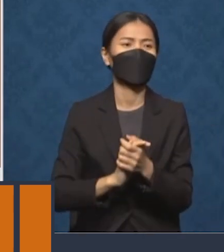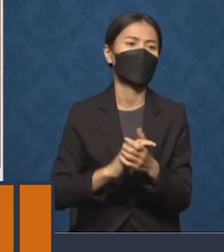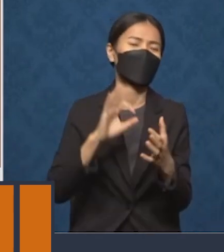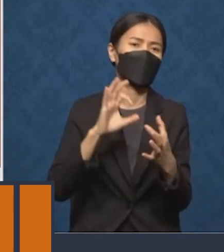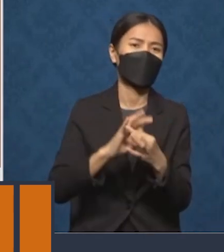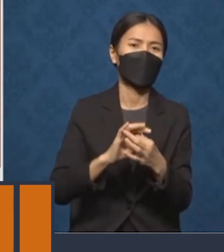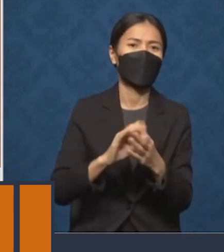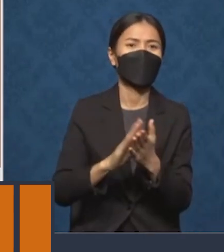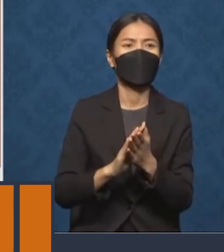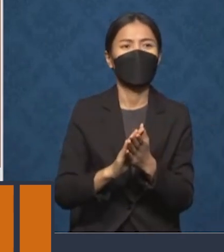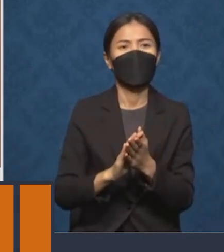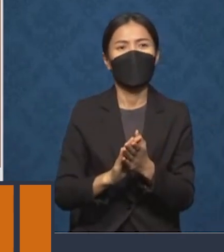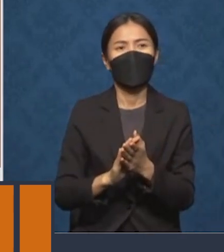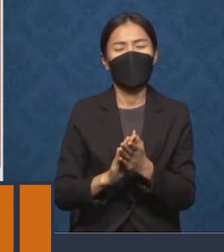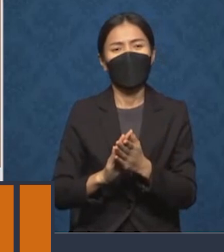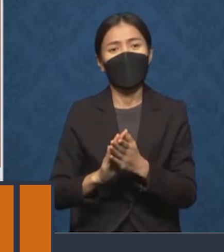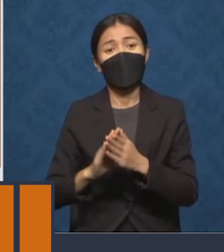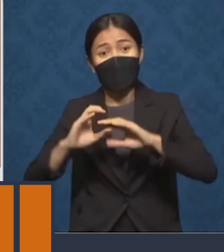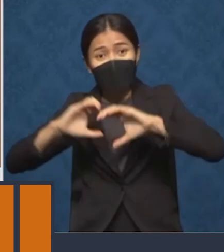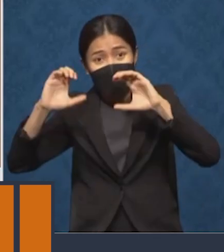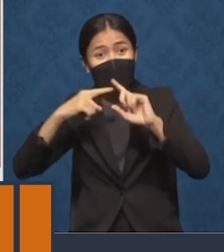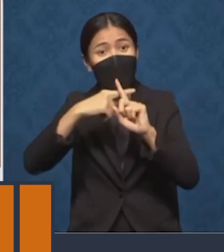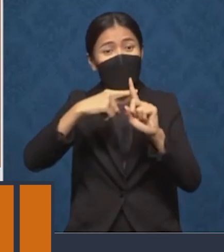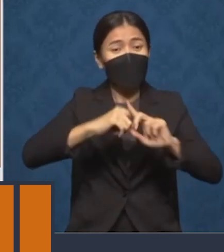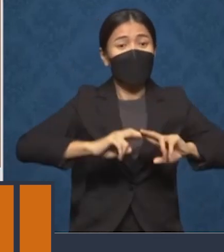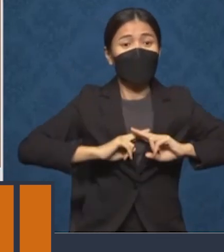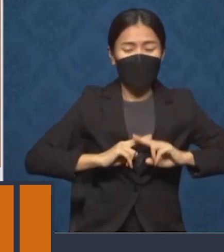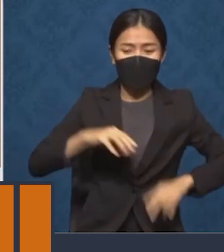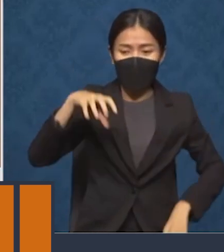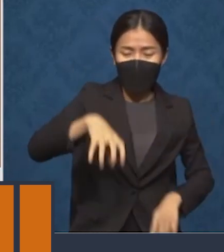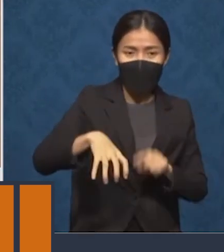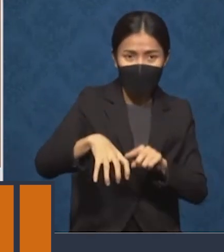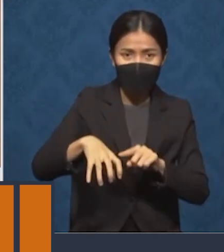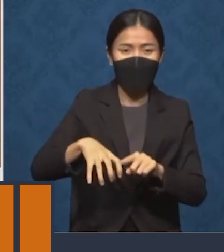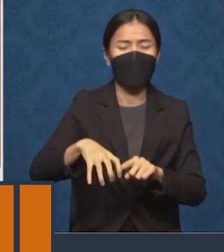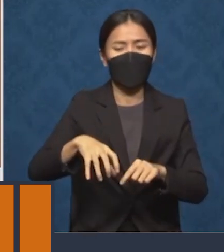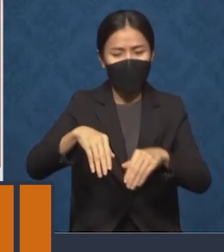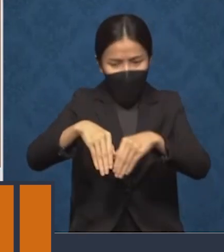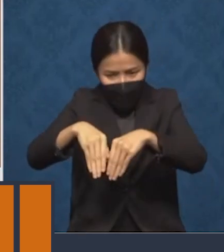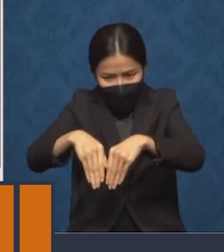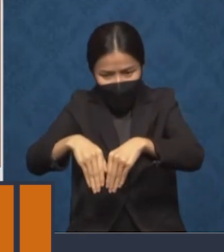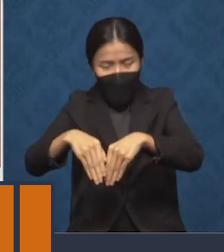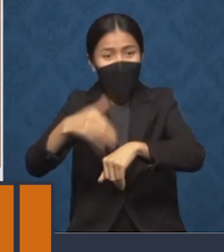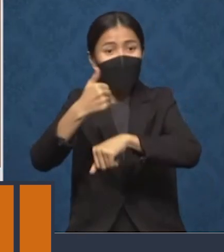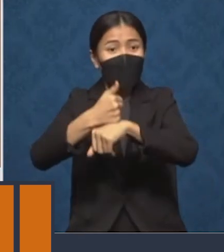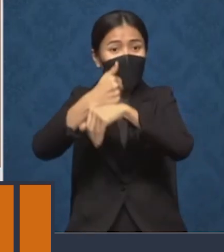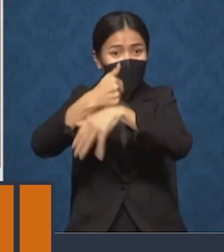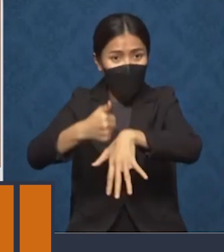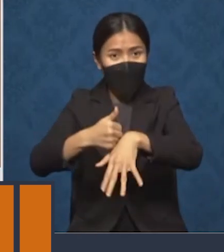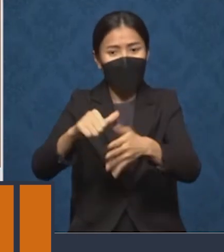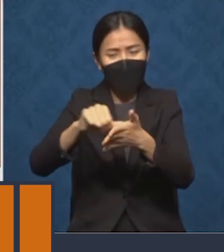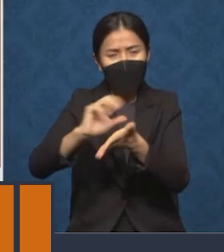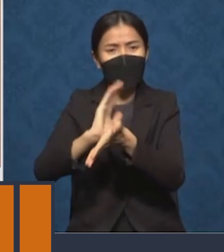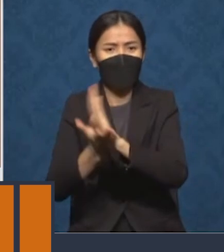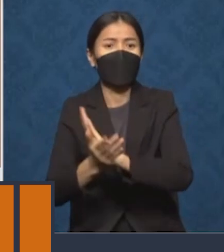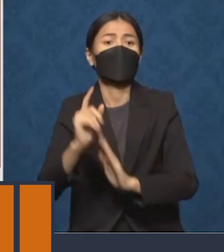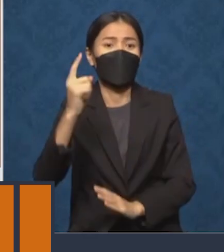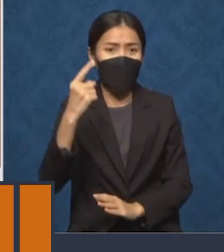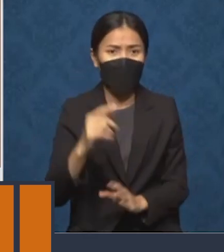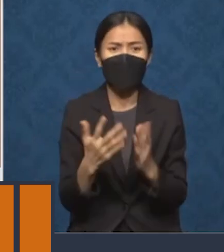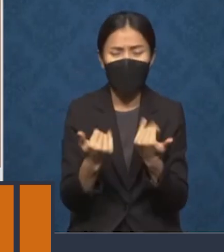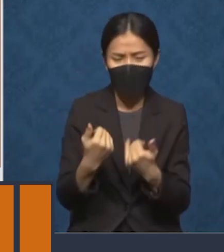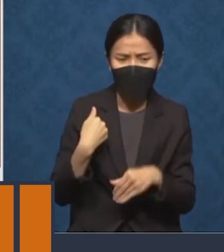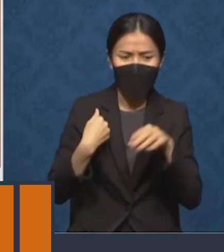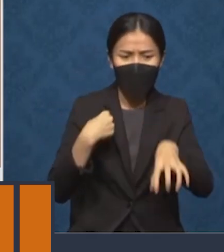ำบริการสาธารณะที่จำเป็นก็ควรที่จะเปลี่ยนแปลงรูปแบบองค์กรนะคะเพราะว่าทุกวันนี้หลายแห่งไม่ได้มีรายได้แล้ว